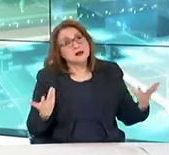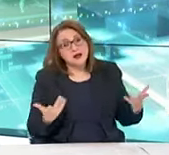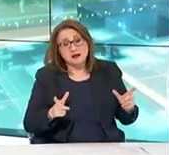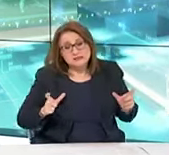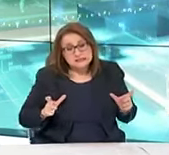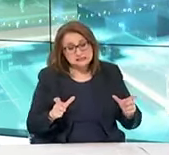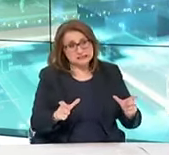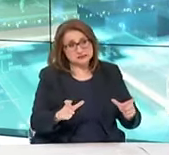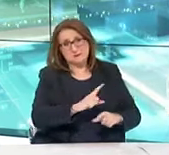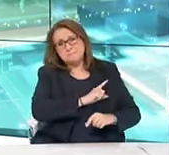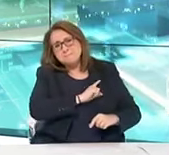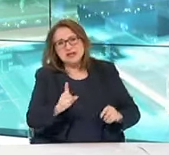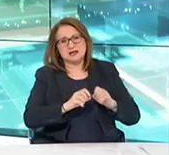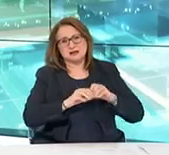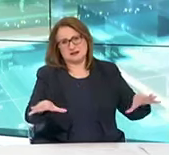Κλείνουν